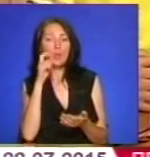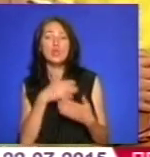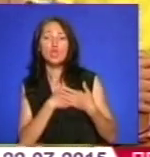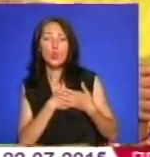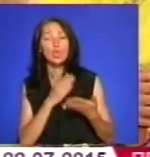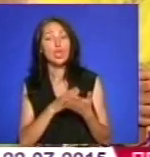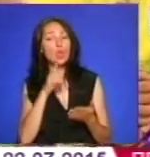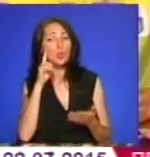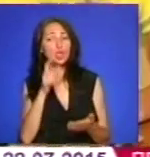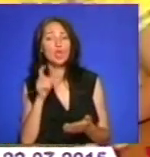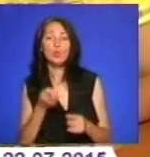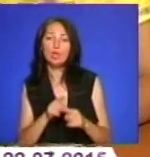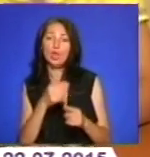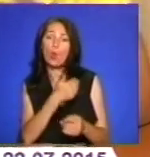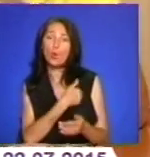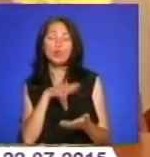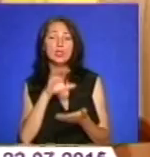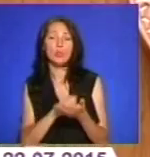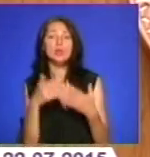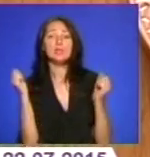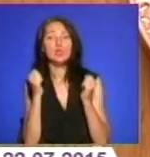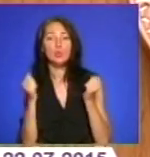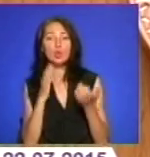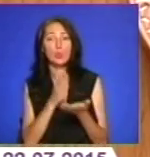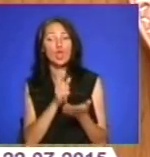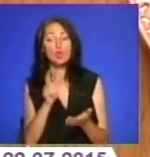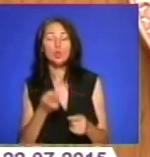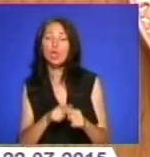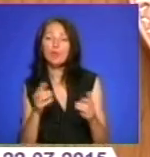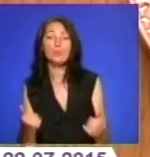люди, котрі хочуть займатися спортом, і є люди, котрі підтримують спорт.